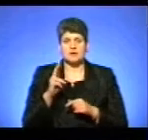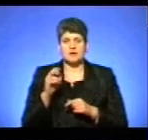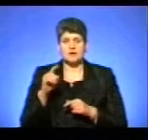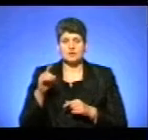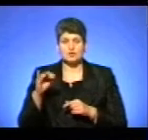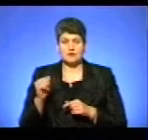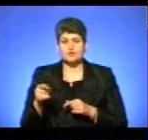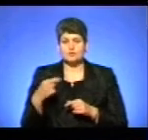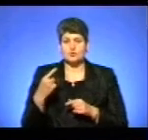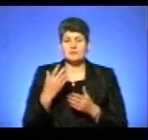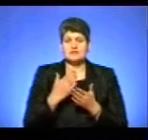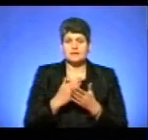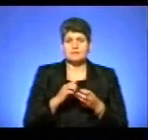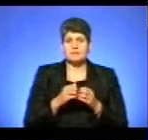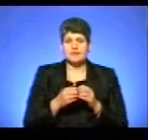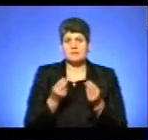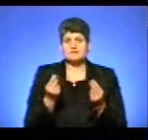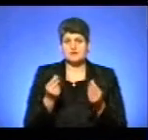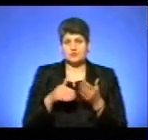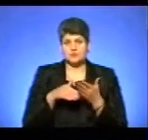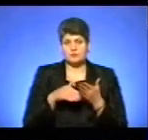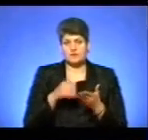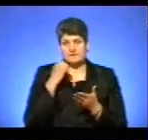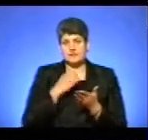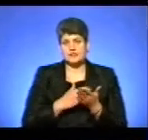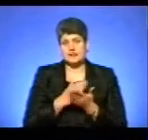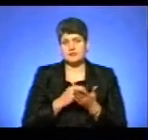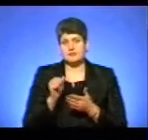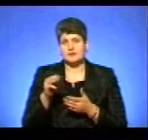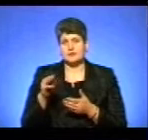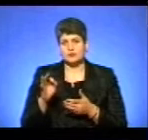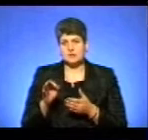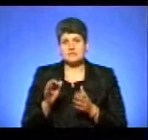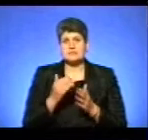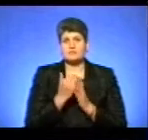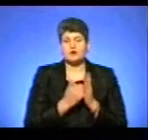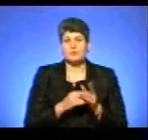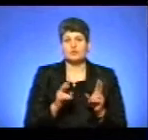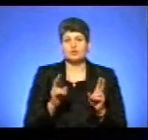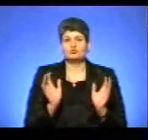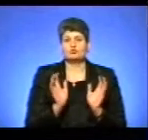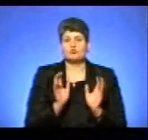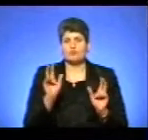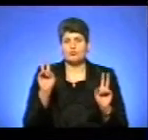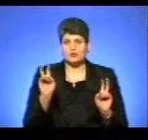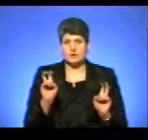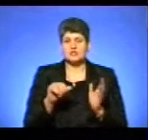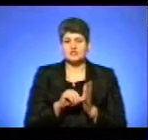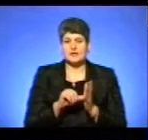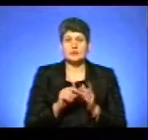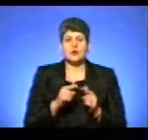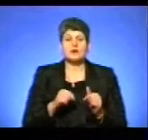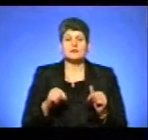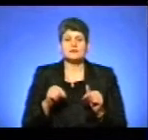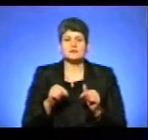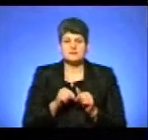Тернопільській області є проблема із фінансовою допомогою ветеранам АТО за програмою «Турбота». Члени громадської організації «Спілка воїнів та